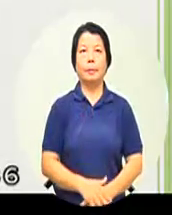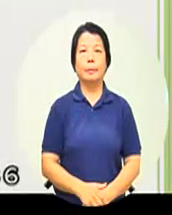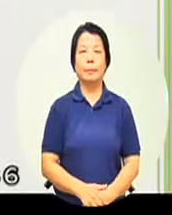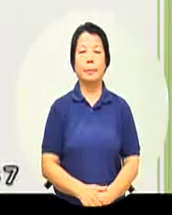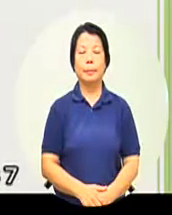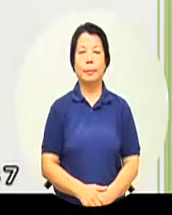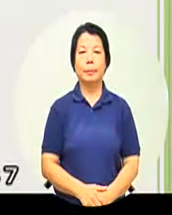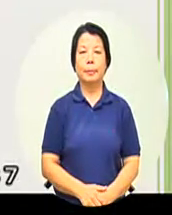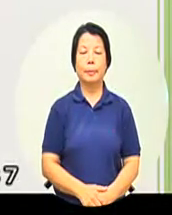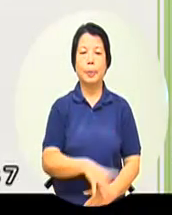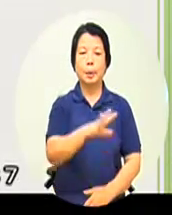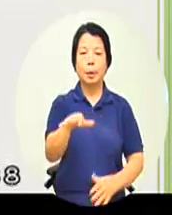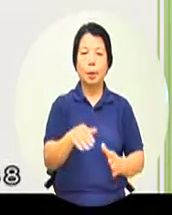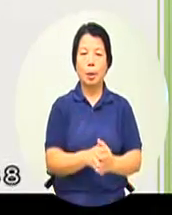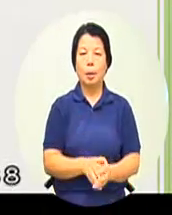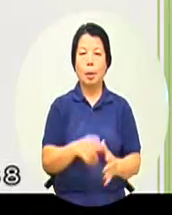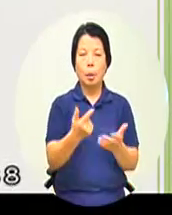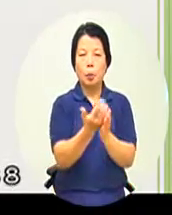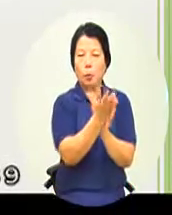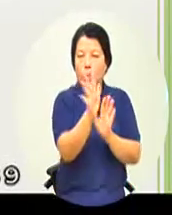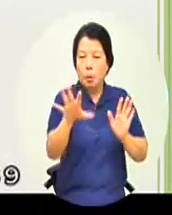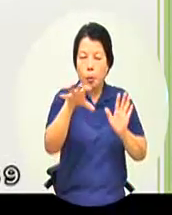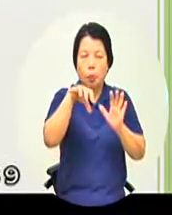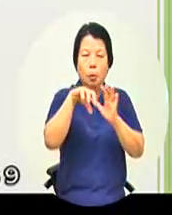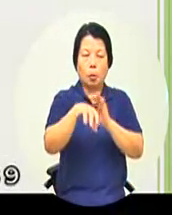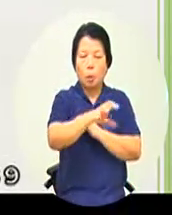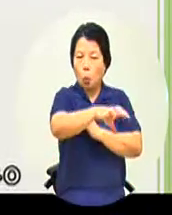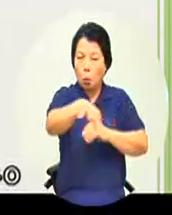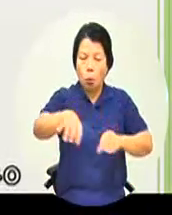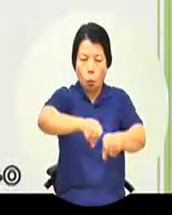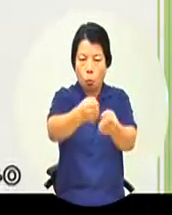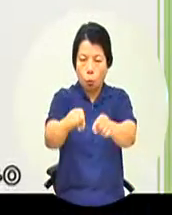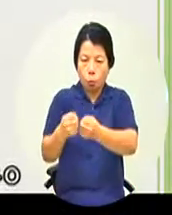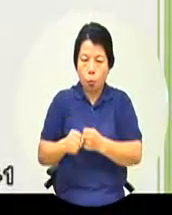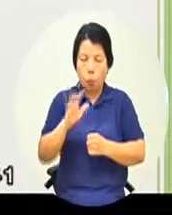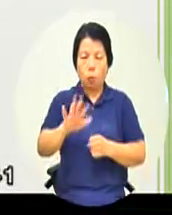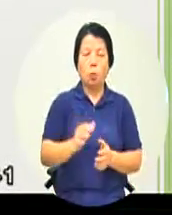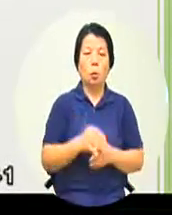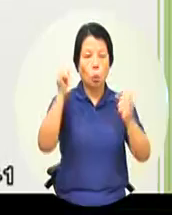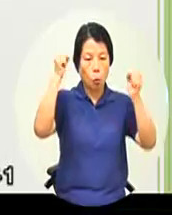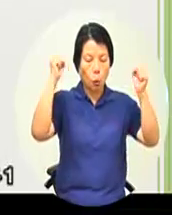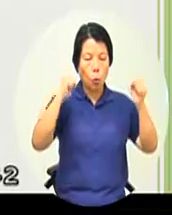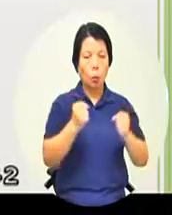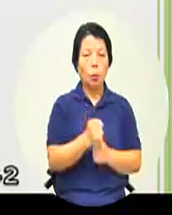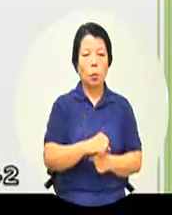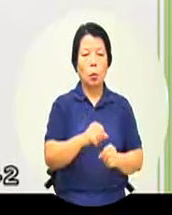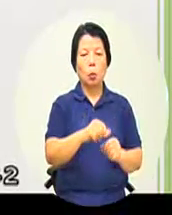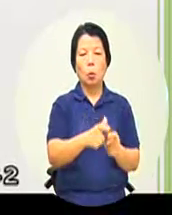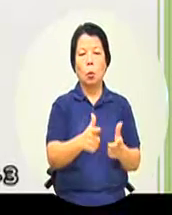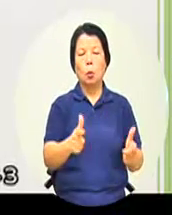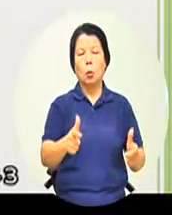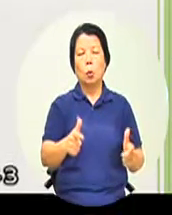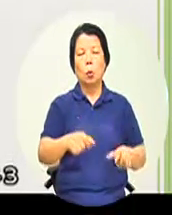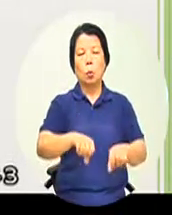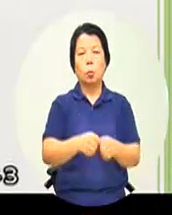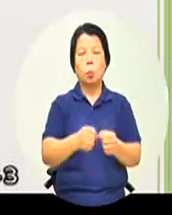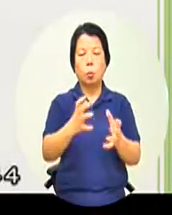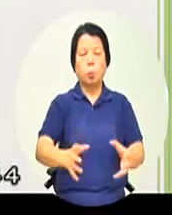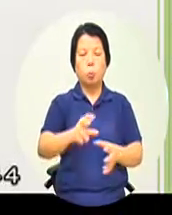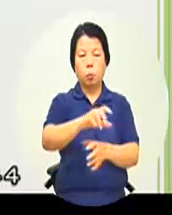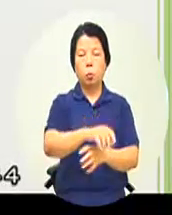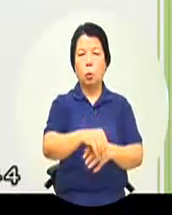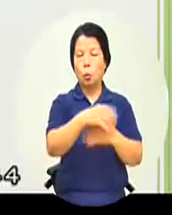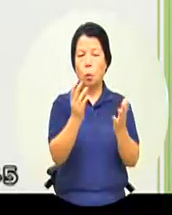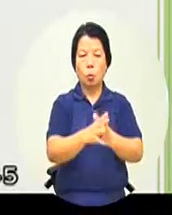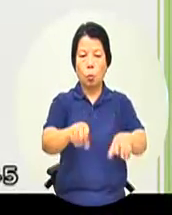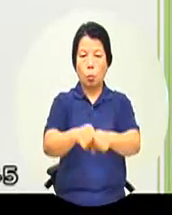的场馆的灾损对不对？哈，啊，做一项的运动项目对不对？伊比较被迫暂停嘛，因为你无修理起来对不对？哦，是